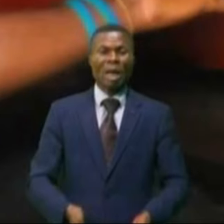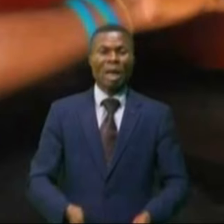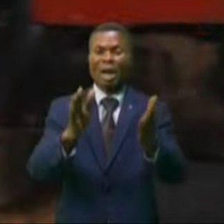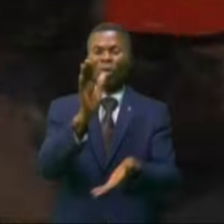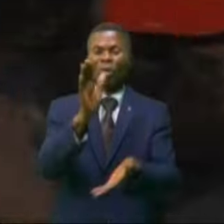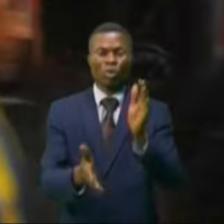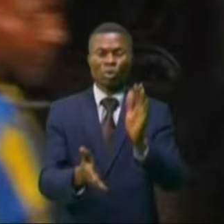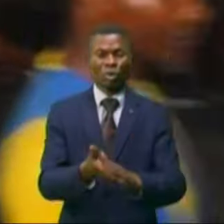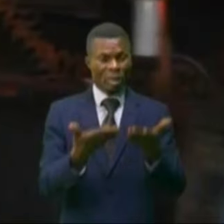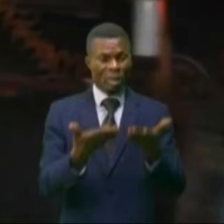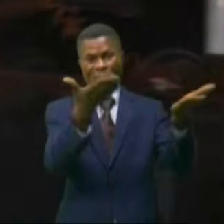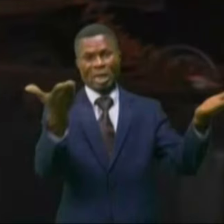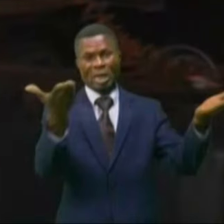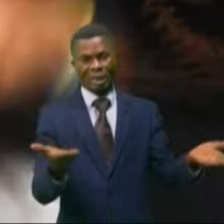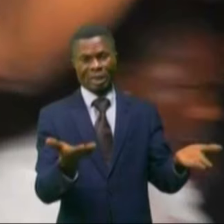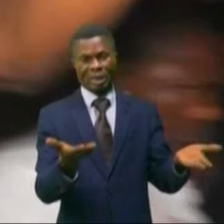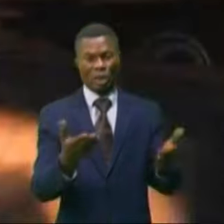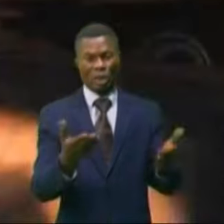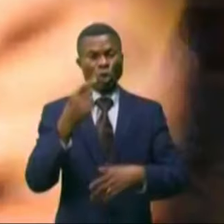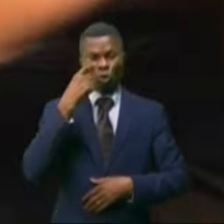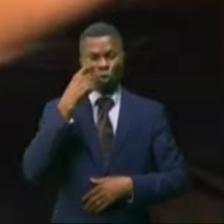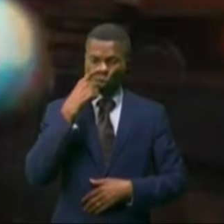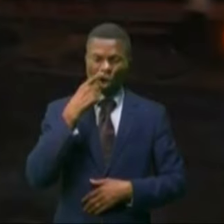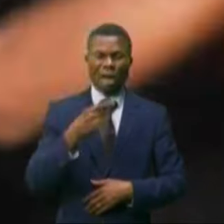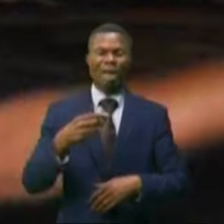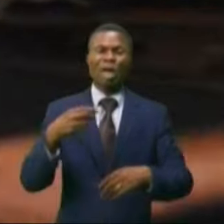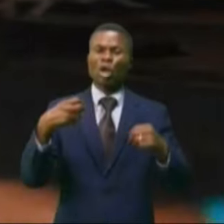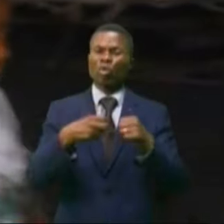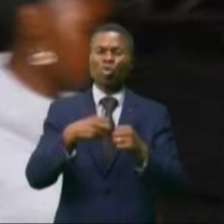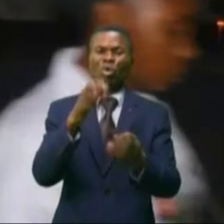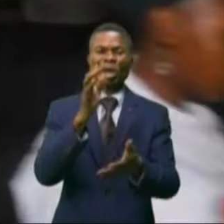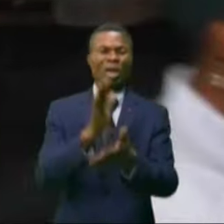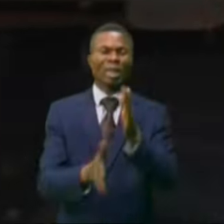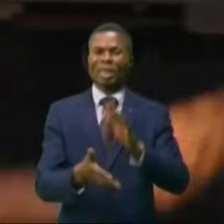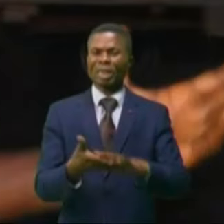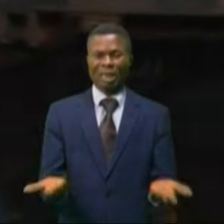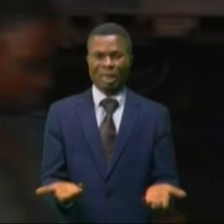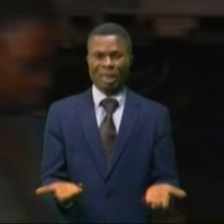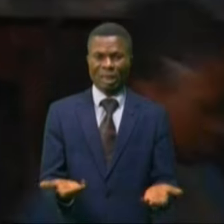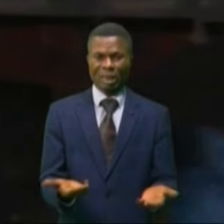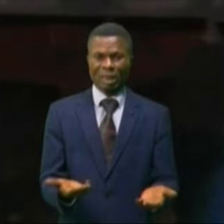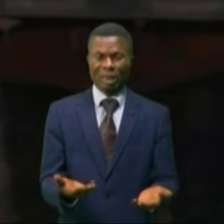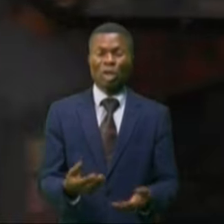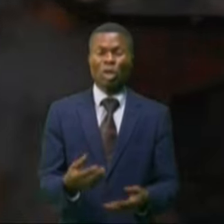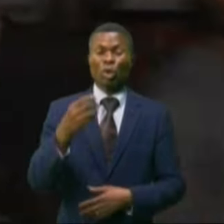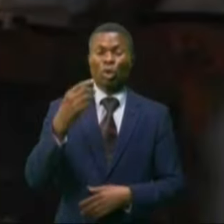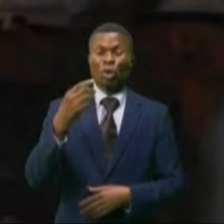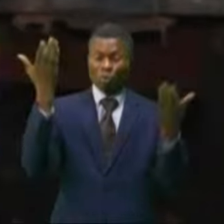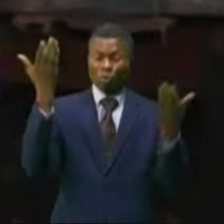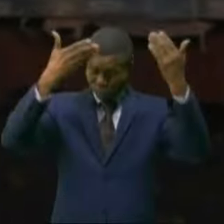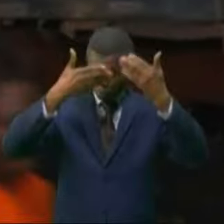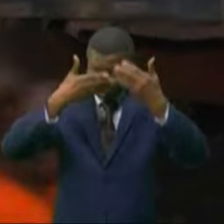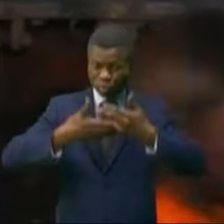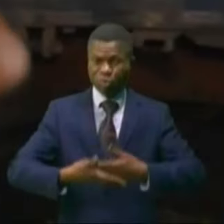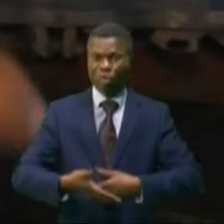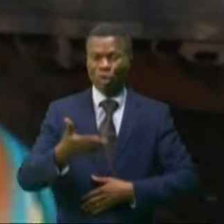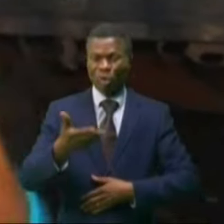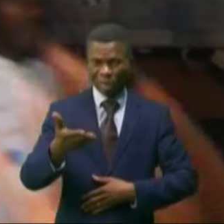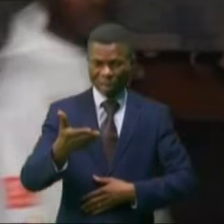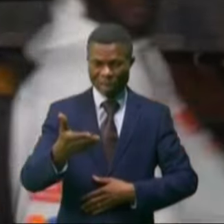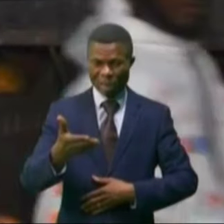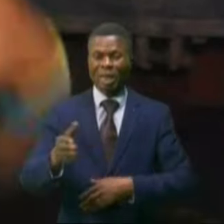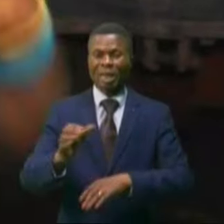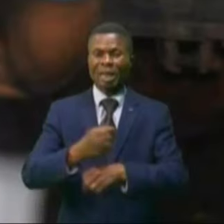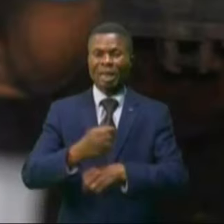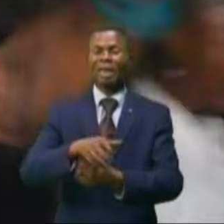La route bypass reste toujours plongée dans le noir. C'est cette obscurité qui est à la base de